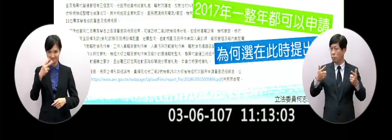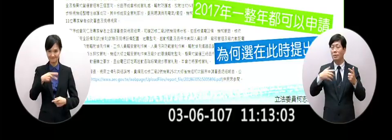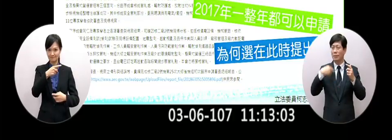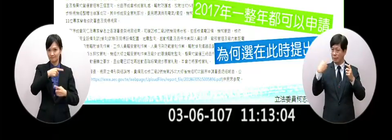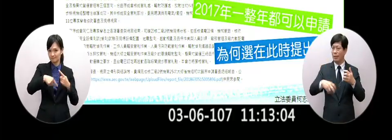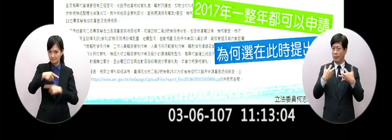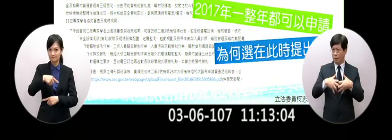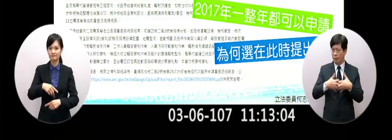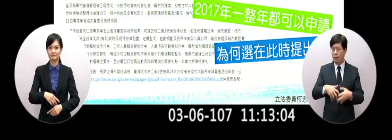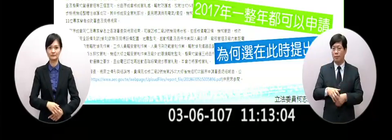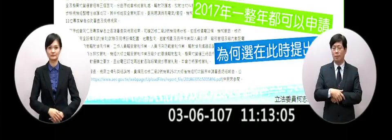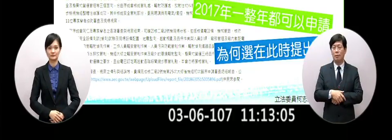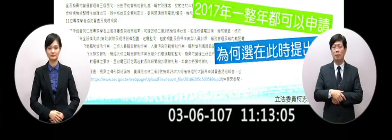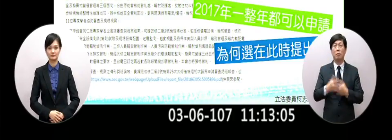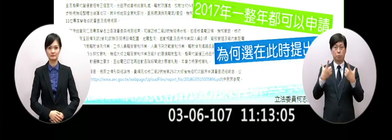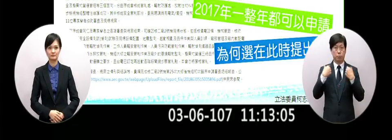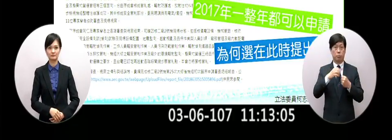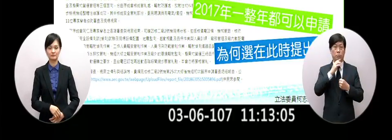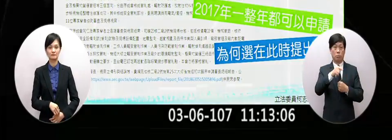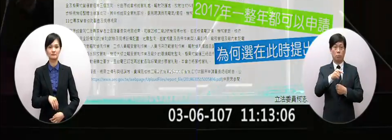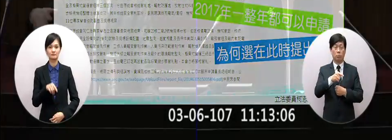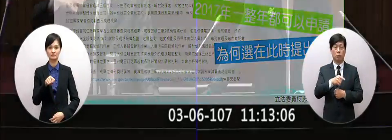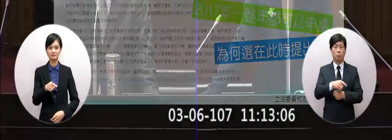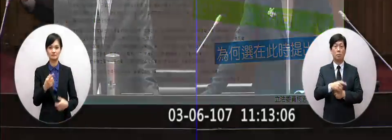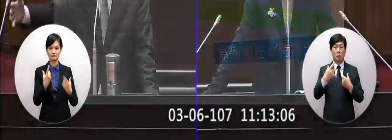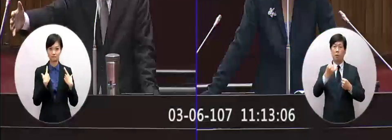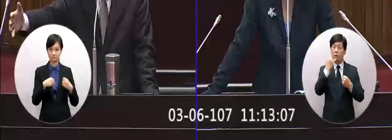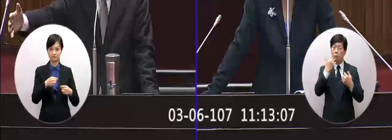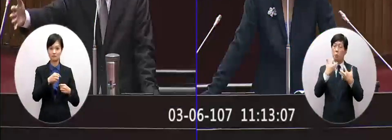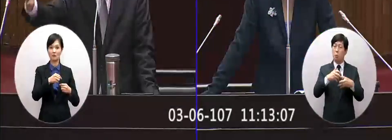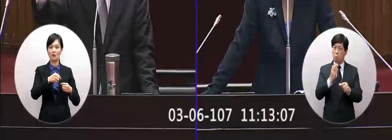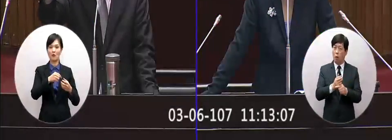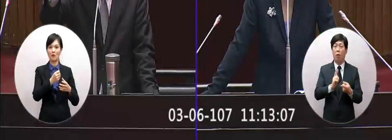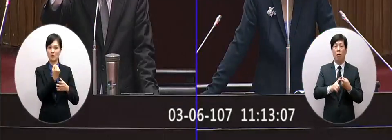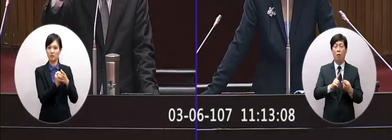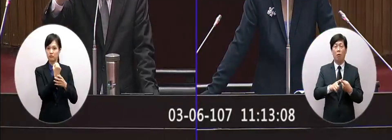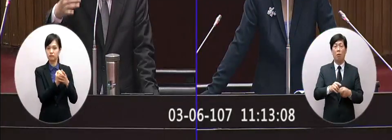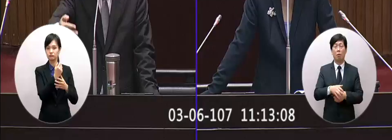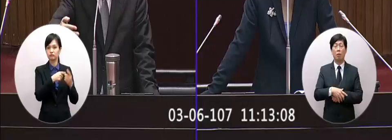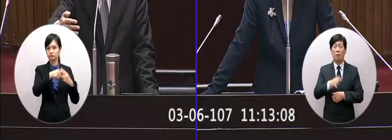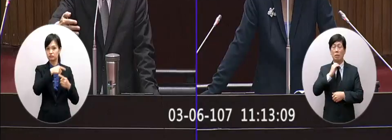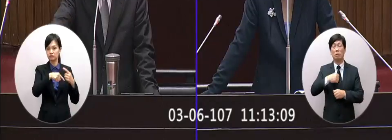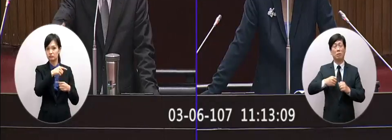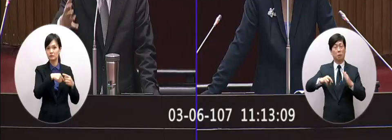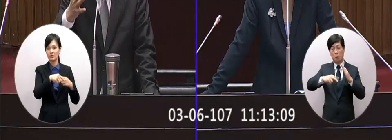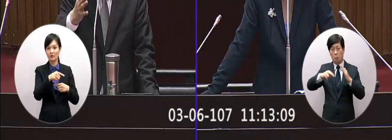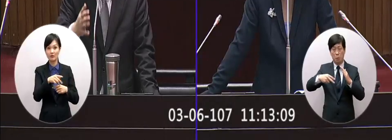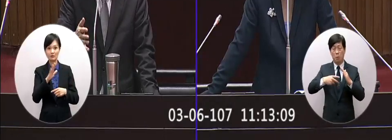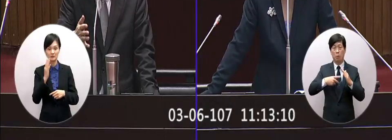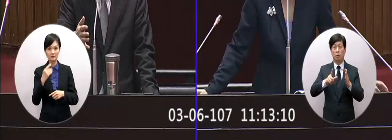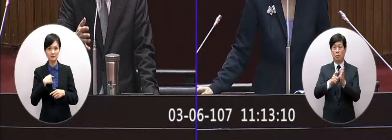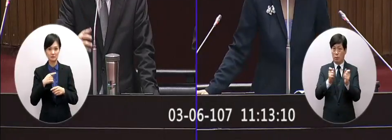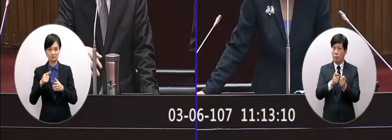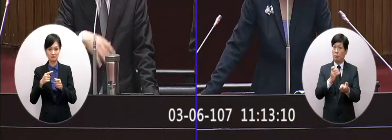是再转 哦， 因为它本来是大，本来就在转运转嘛， 再转， 因为要大修啊，所以呢就停下来，而且大